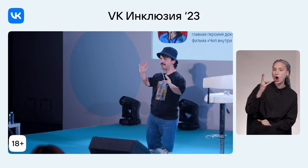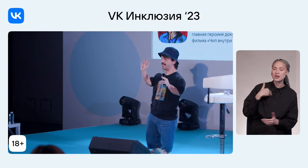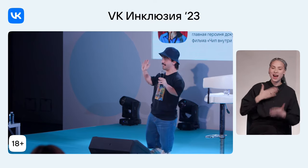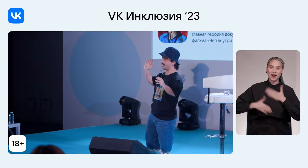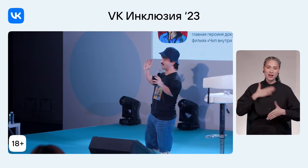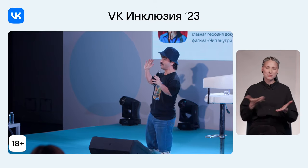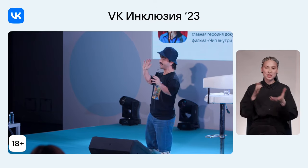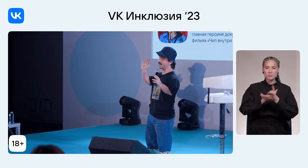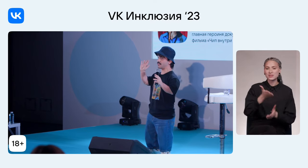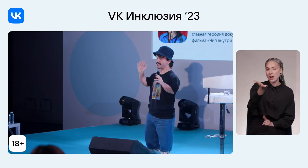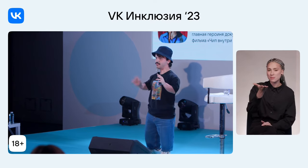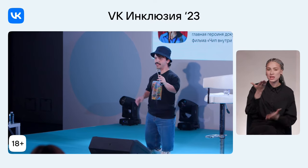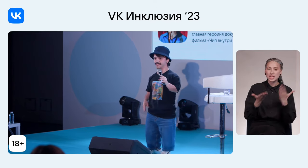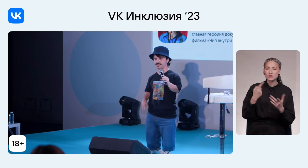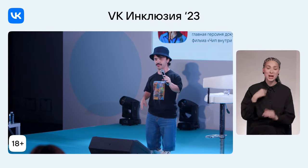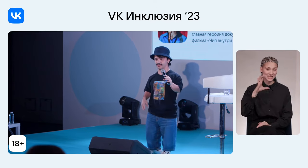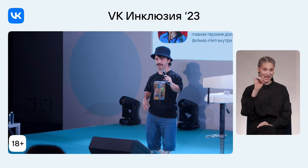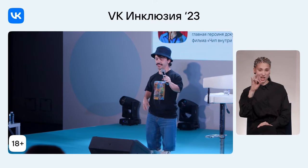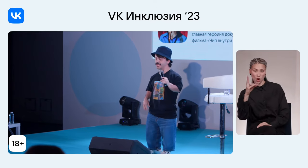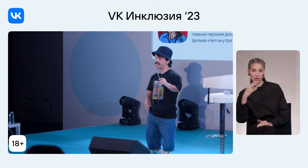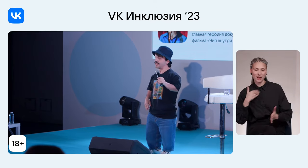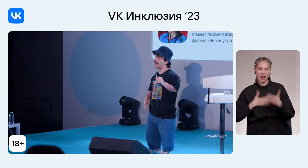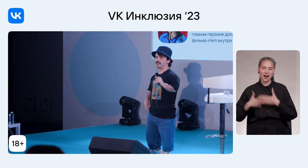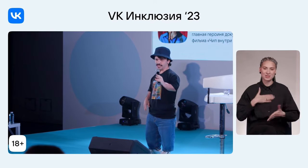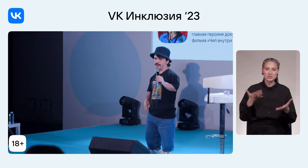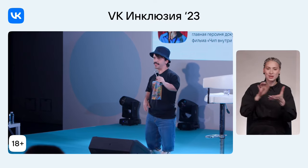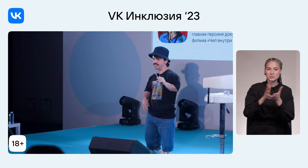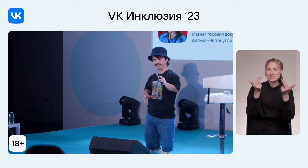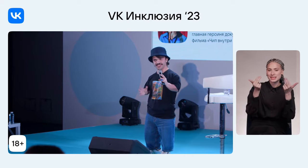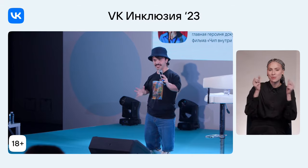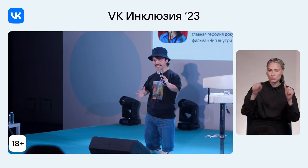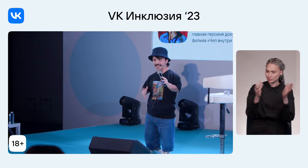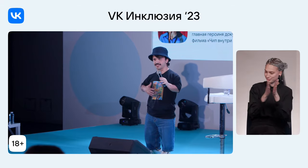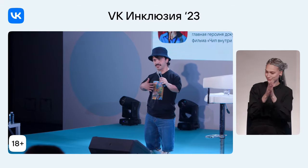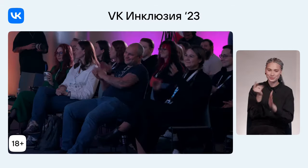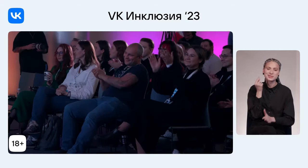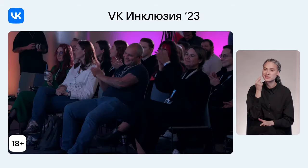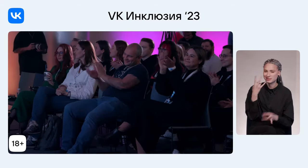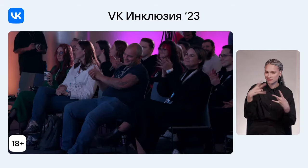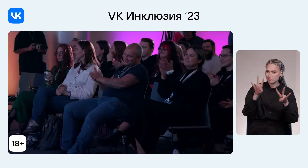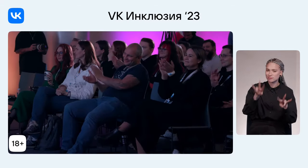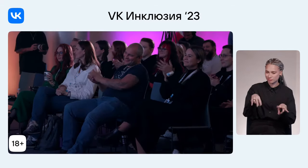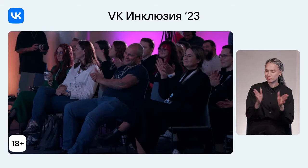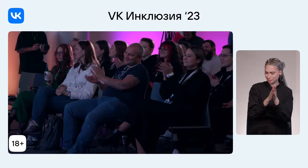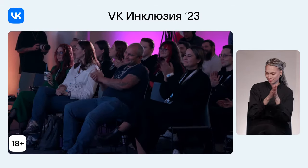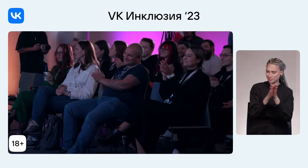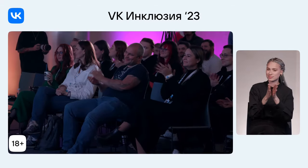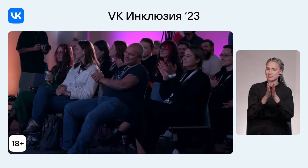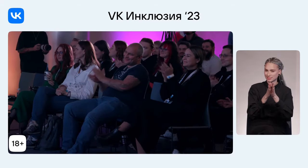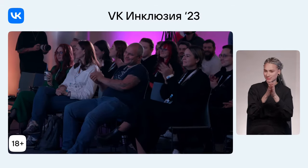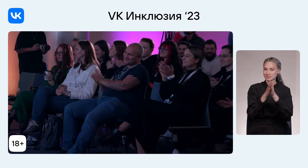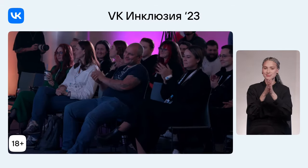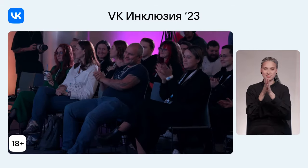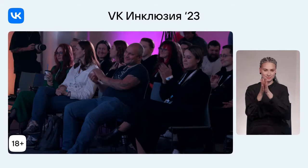с вами. Если что, меня Санек зовут, рад знакомству. Да, можно поаплодировать, не стесняйтесь, если что, поаплодируйте. Если